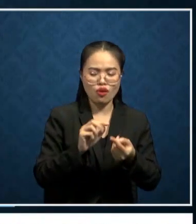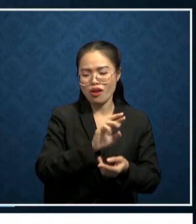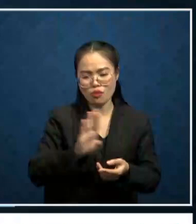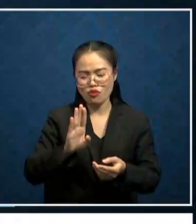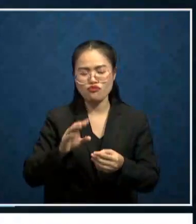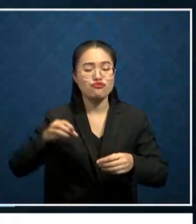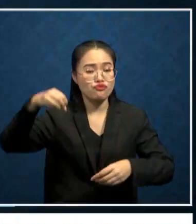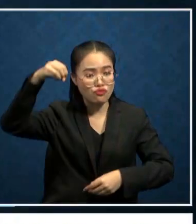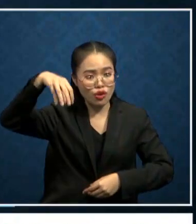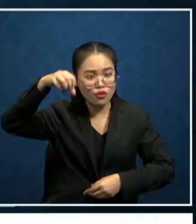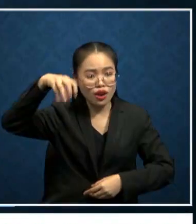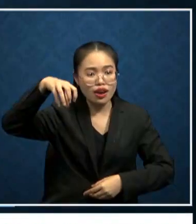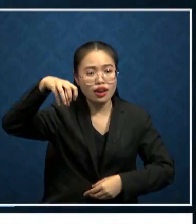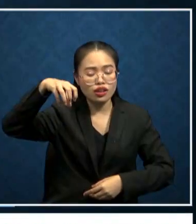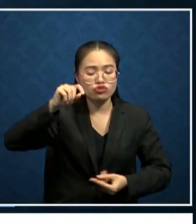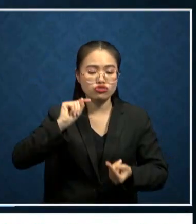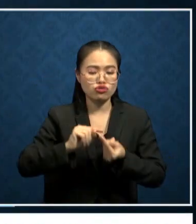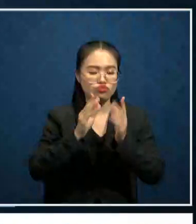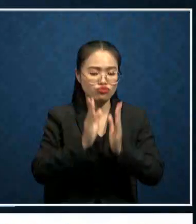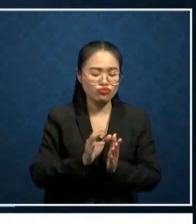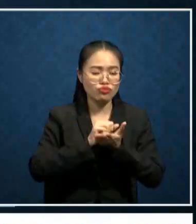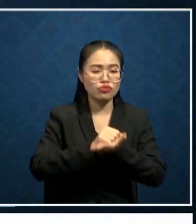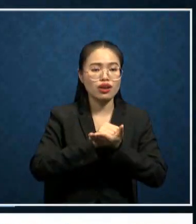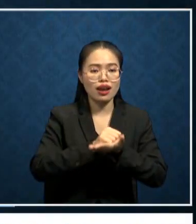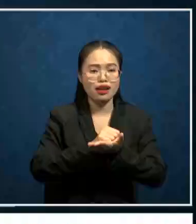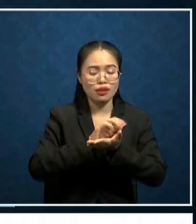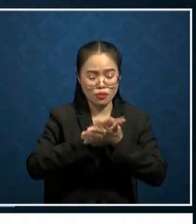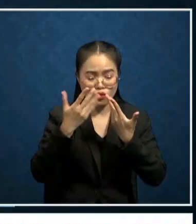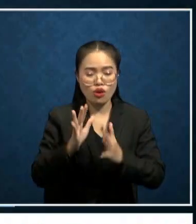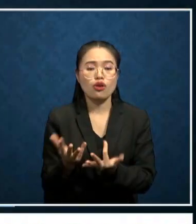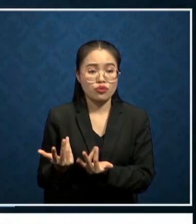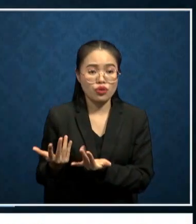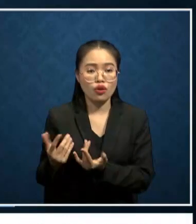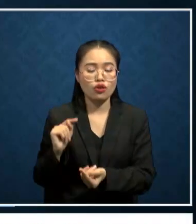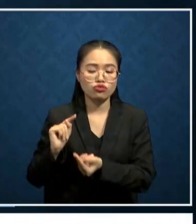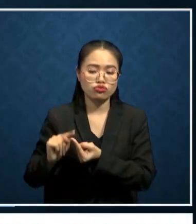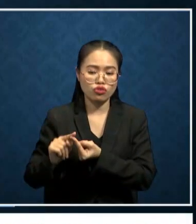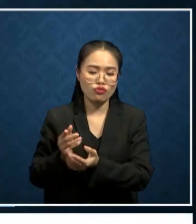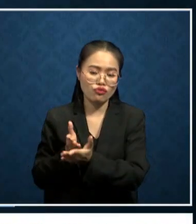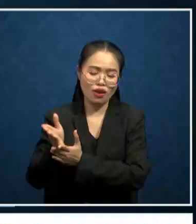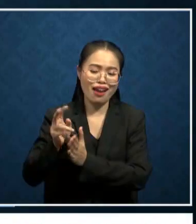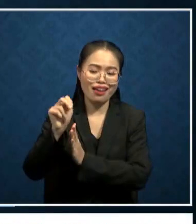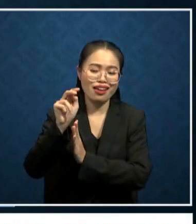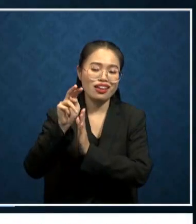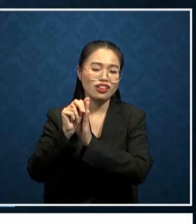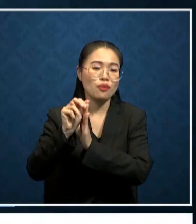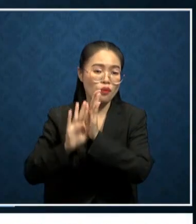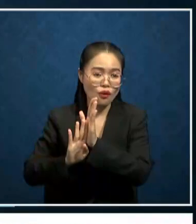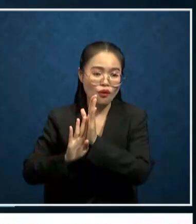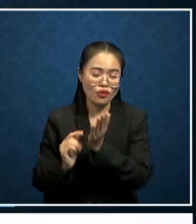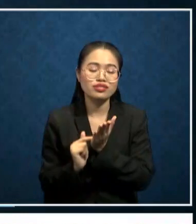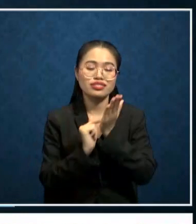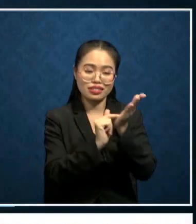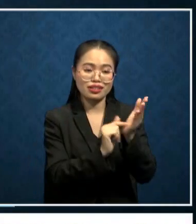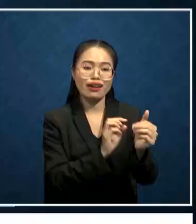ไข่ไฟฟ้าแก่บุคคลที่ 3แล้วเสร็จนะครับทั้งนี้รอความชัดเจนจากภาคนโยบายอันนี้ก็ควรเสนอความ